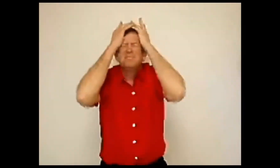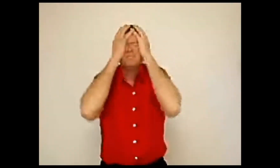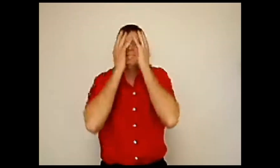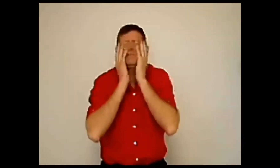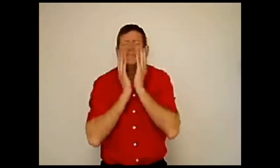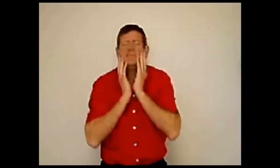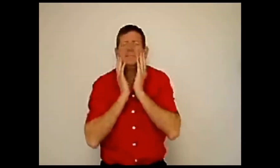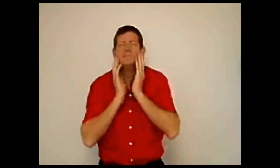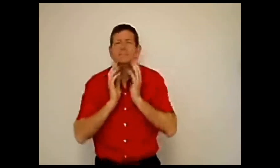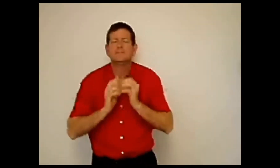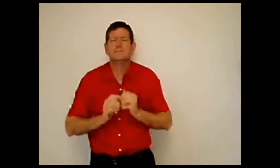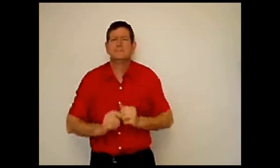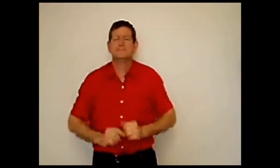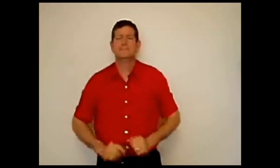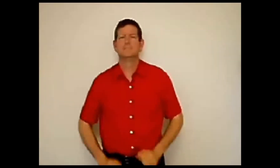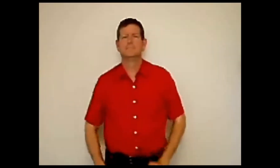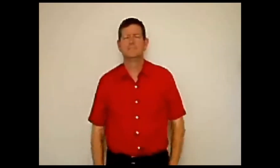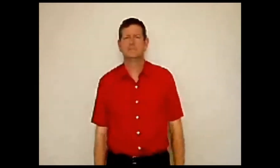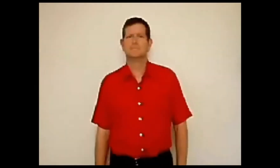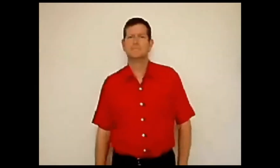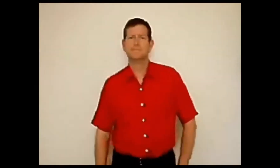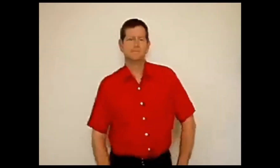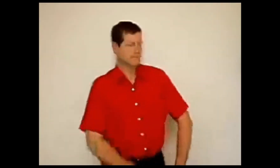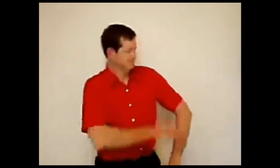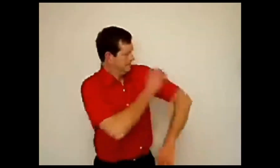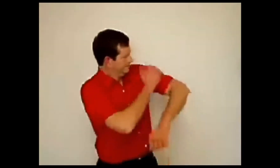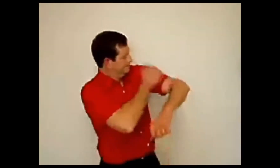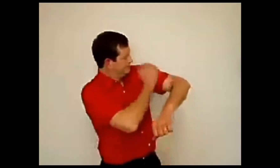Prendre une douche.